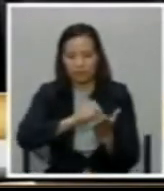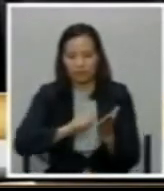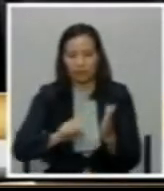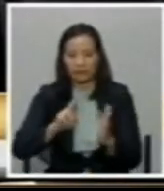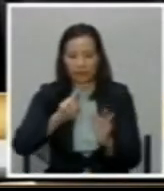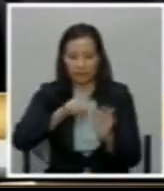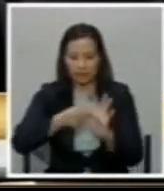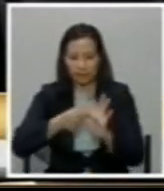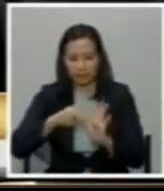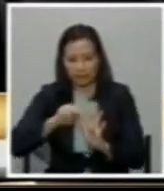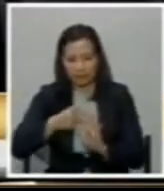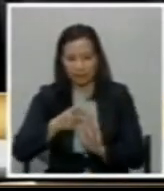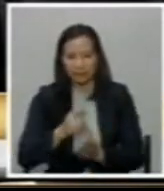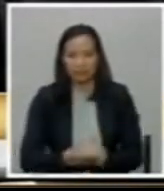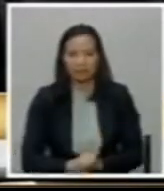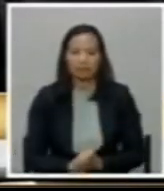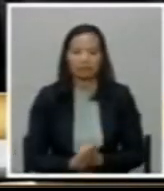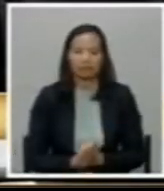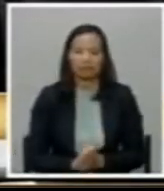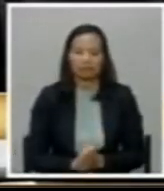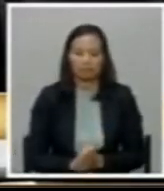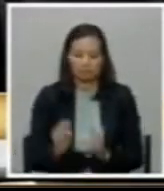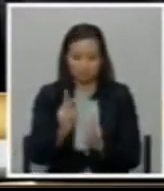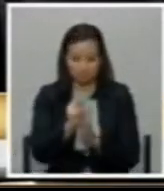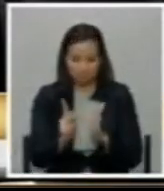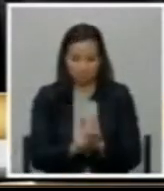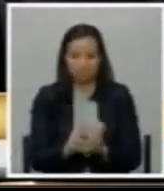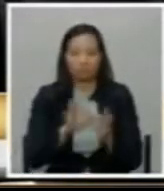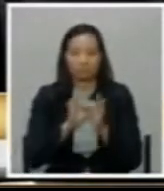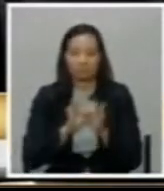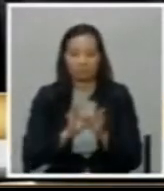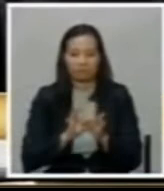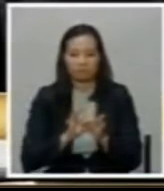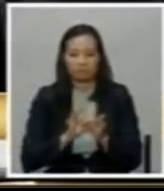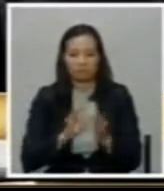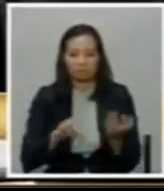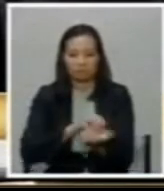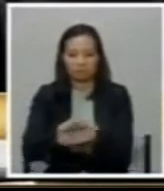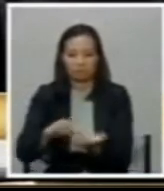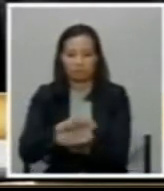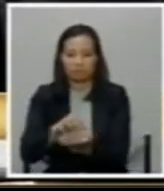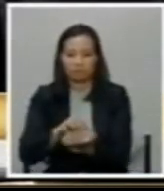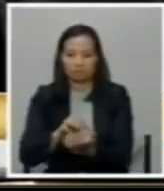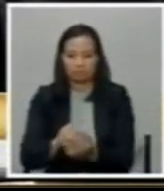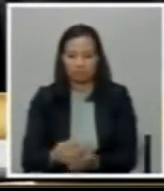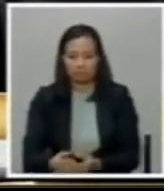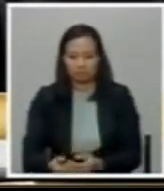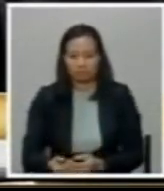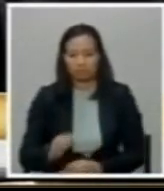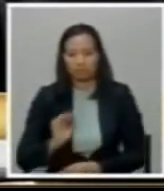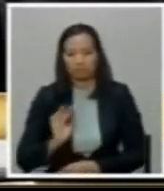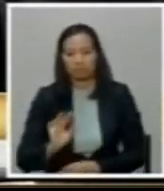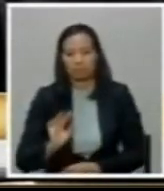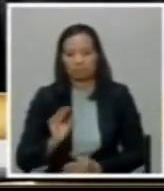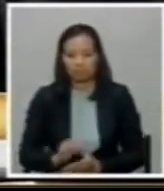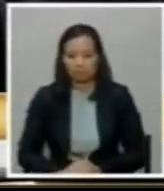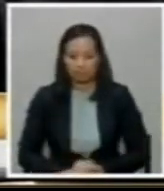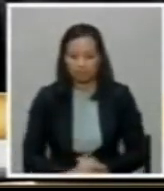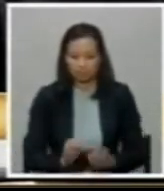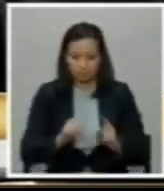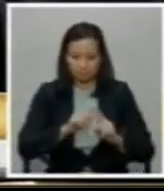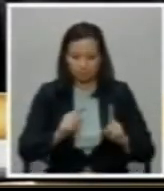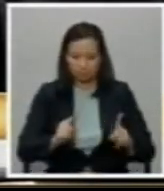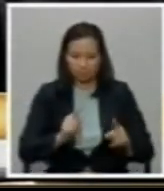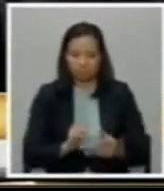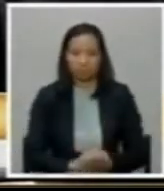กว่าบำเหน็จบำนาญแห่งชาติผมก็เป็นห่วงนะครับว่ามันจะซ้ำซ้อนกับของท่านนะครับจริงๆแ